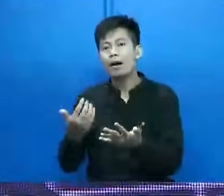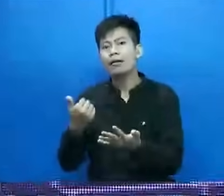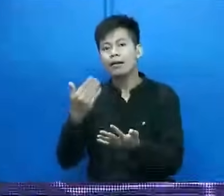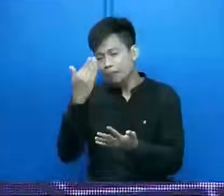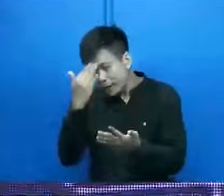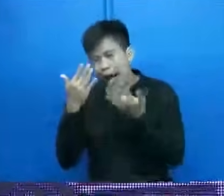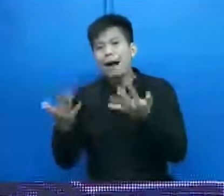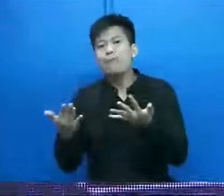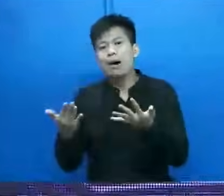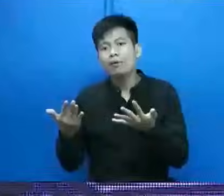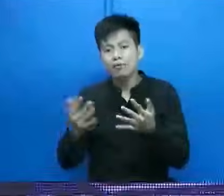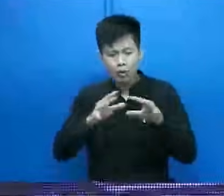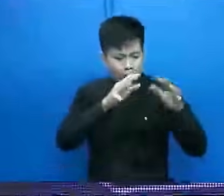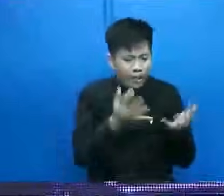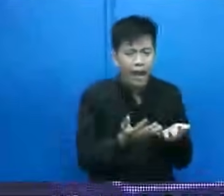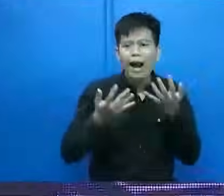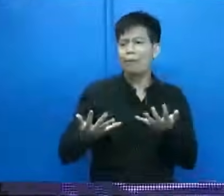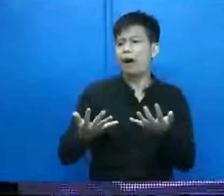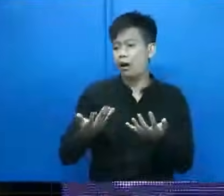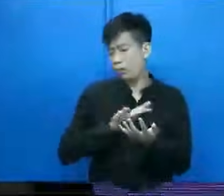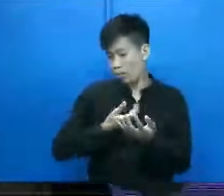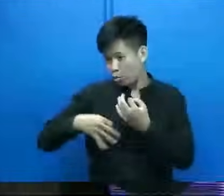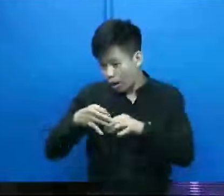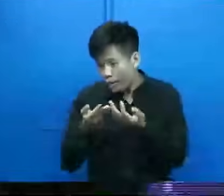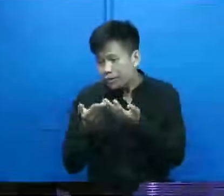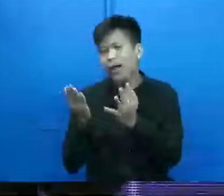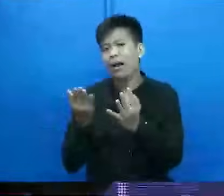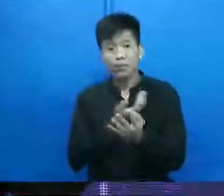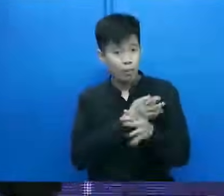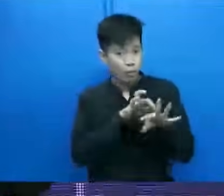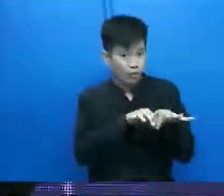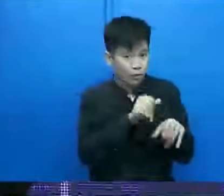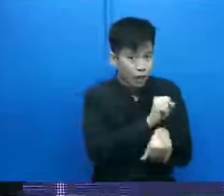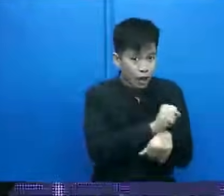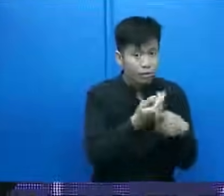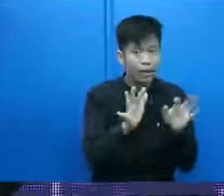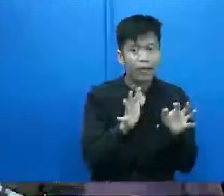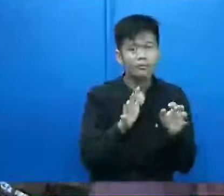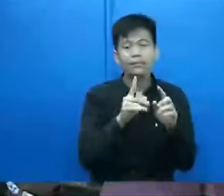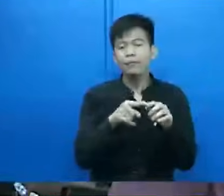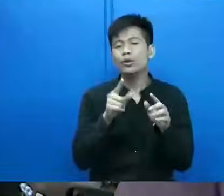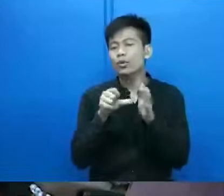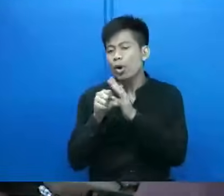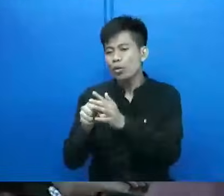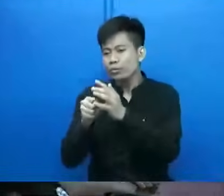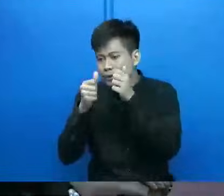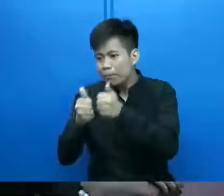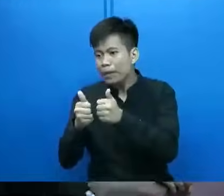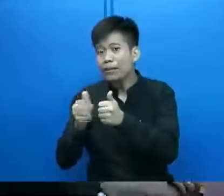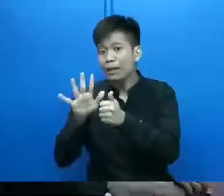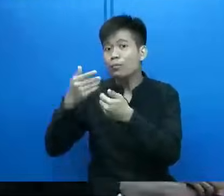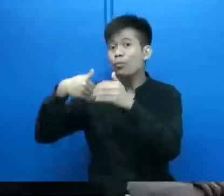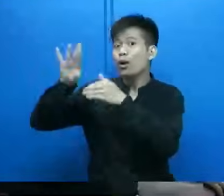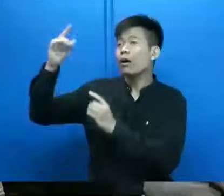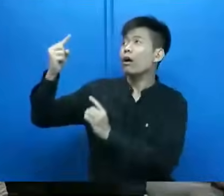dunianya apa untuk meraih akhirat? Antum mau dagang? Silahkan. Mau ke kantor? Silahkan. Tapi tolong pastikan ketika pulang di hadapan Allah,